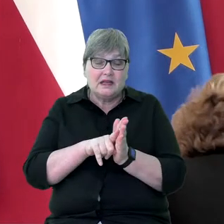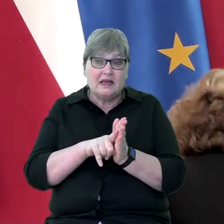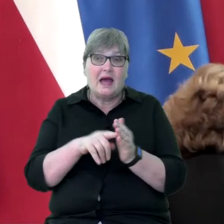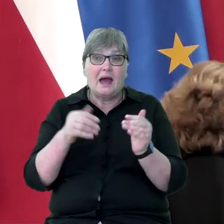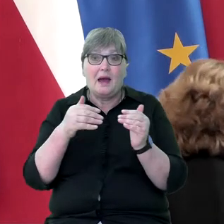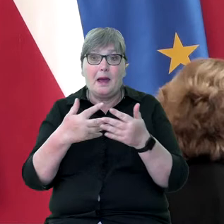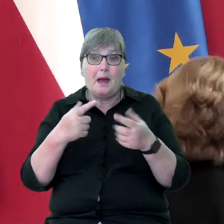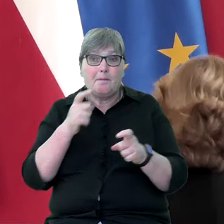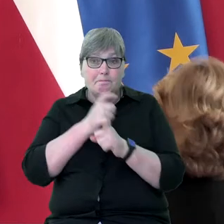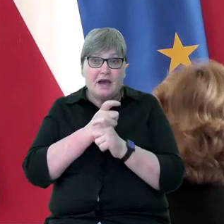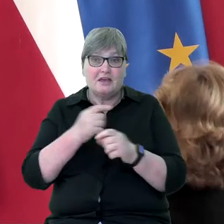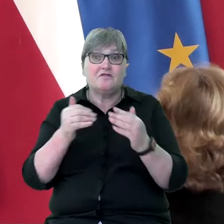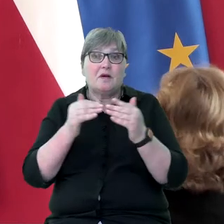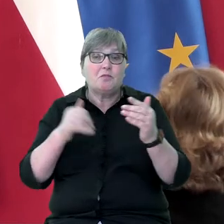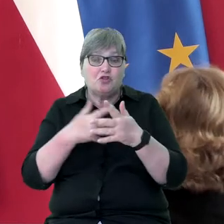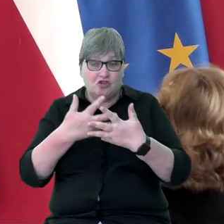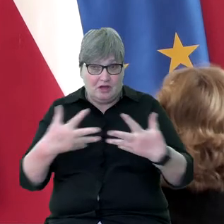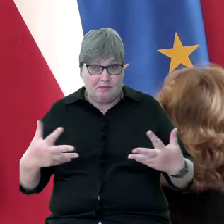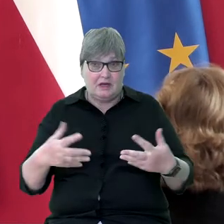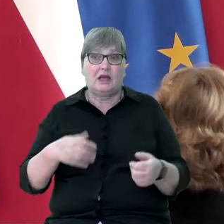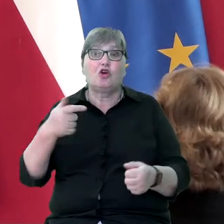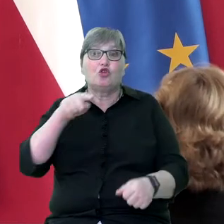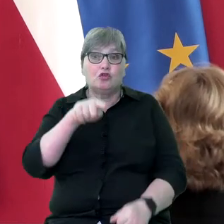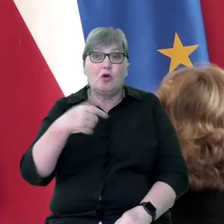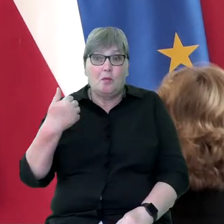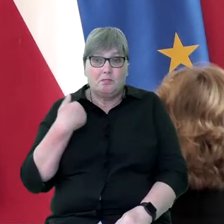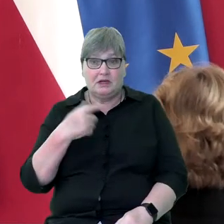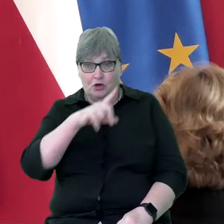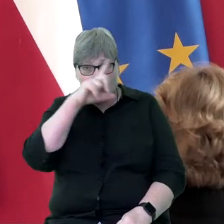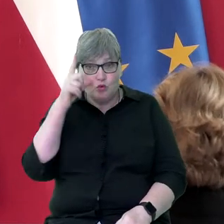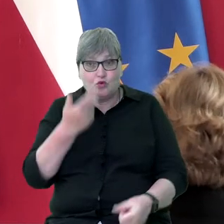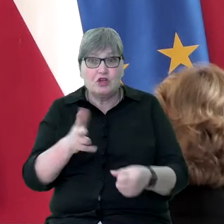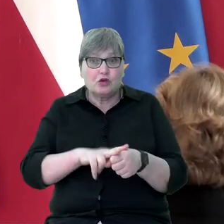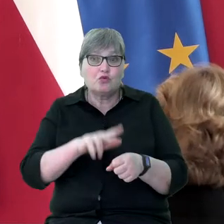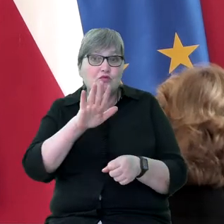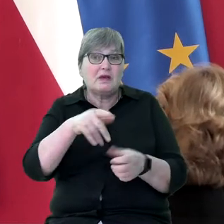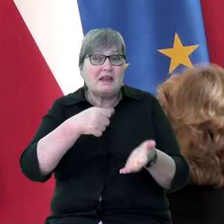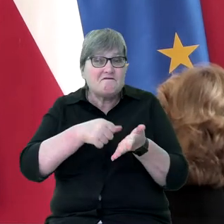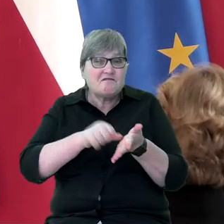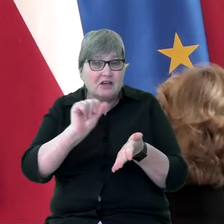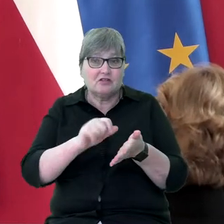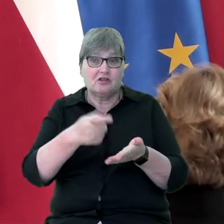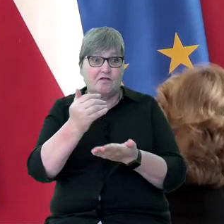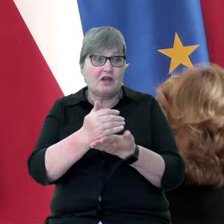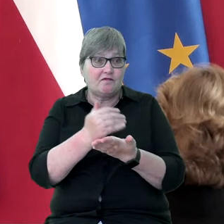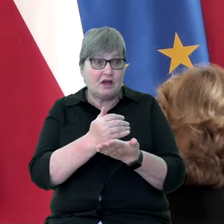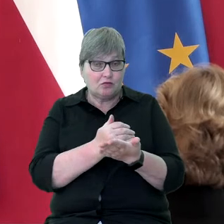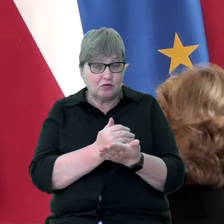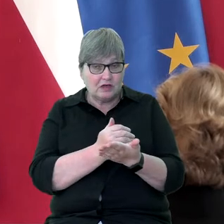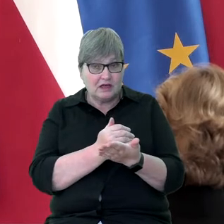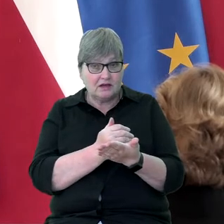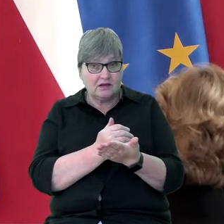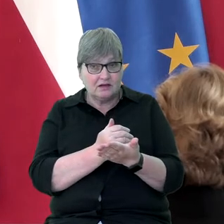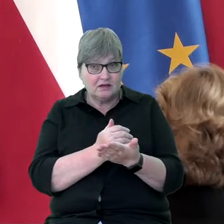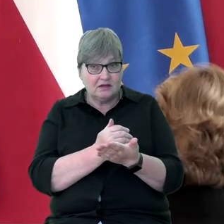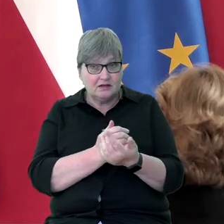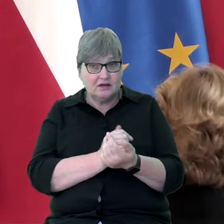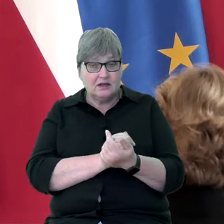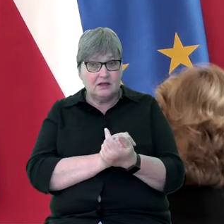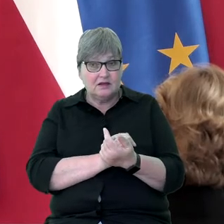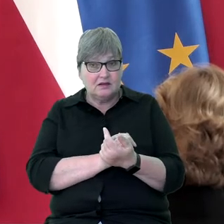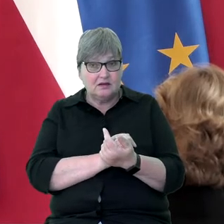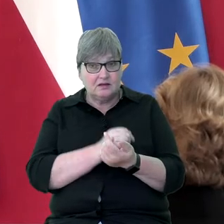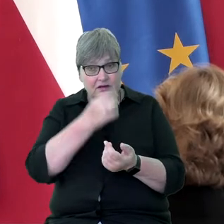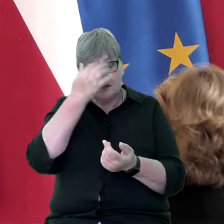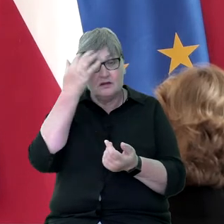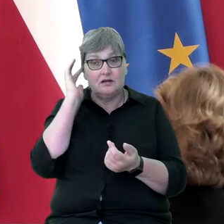Mówię o tym dlatego, że to byli ludzie, którzy mieli wyjątkowe w warunkach ówczesnej rzeczywistości